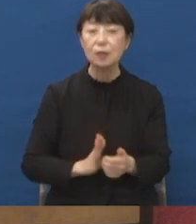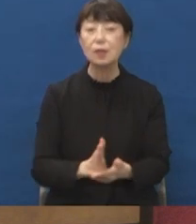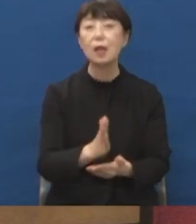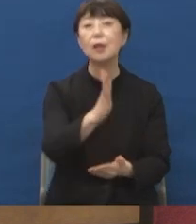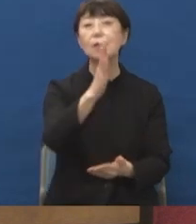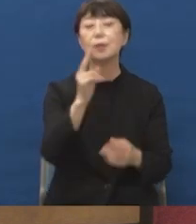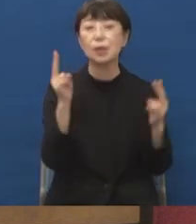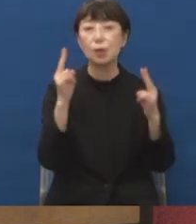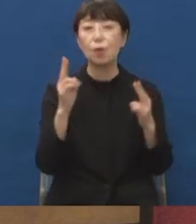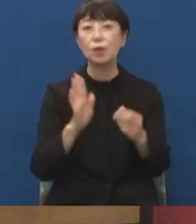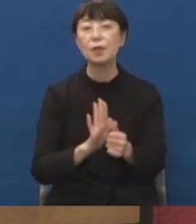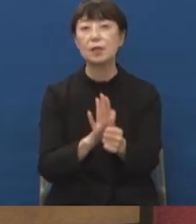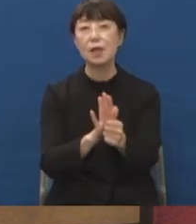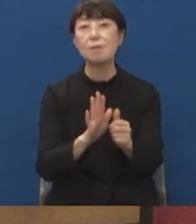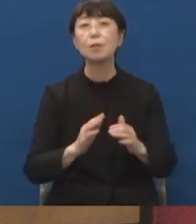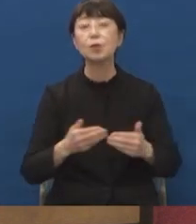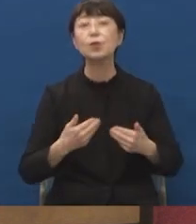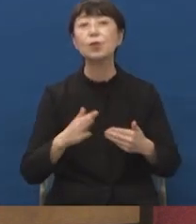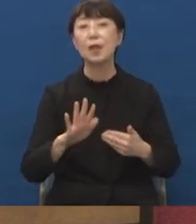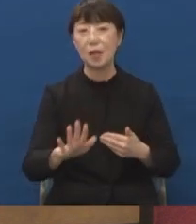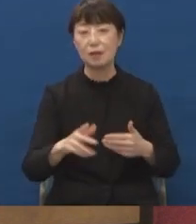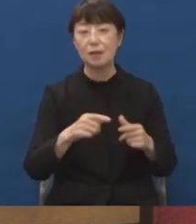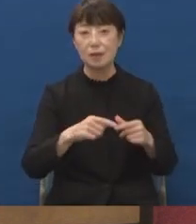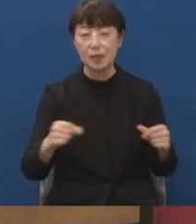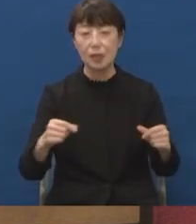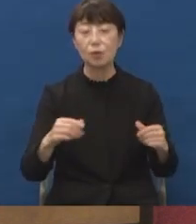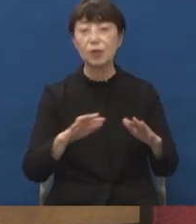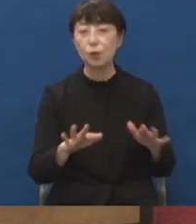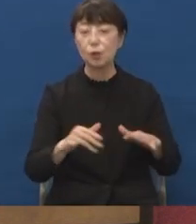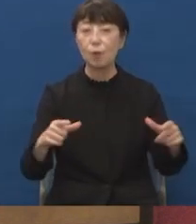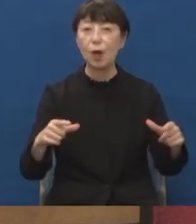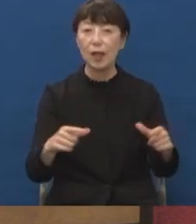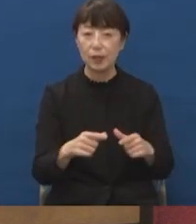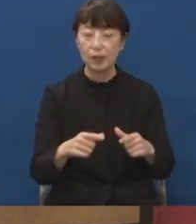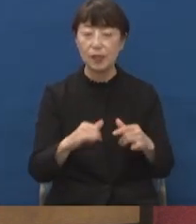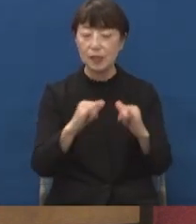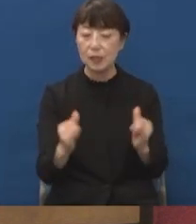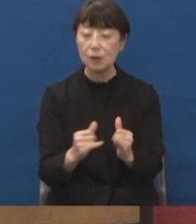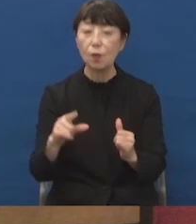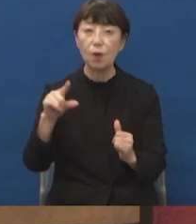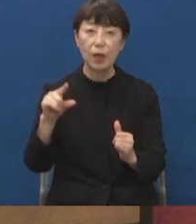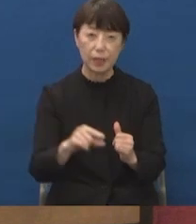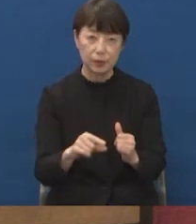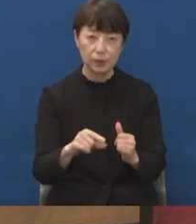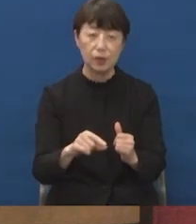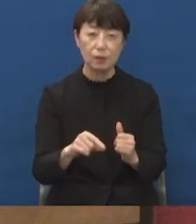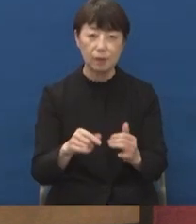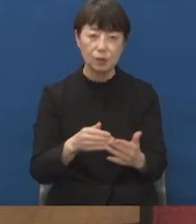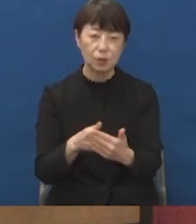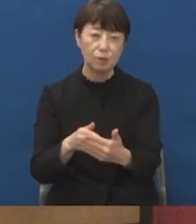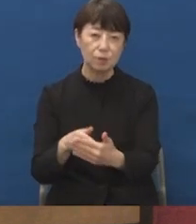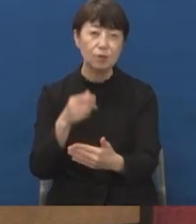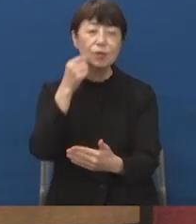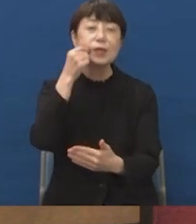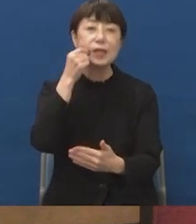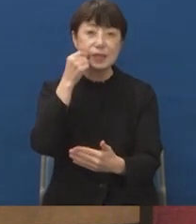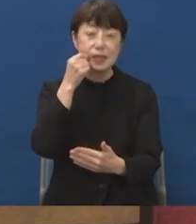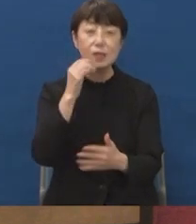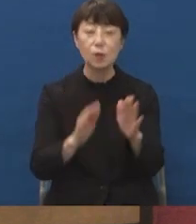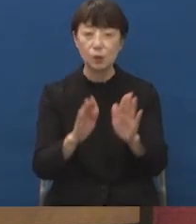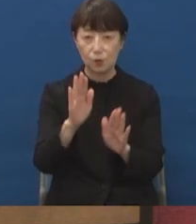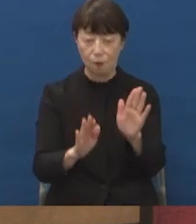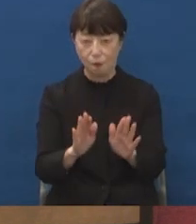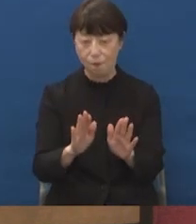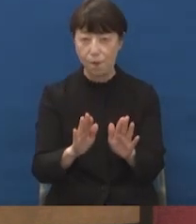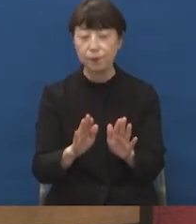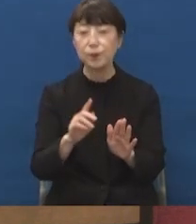ません。全国的な少子高齢化や人口減少に歯止めがかからない中、本市における人口減少、人